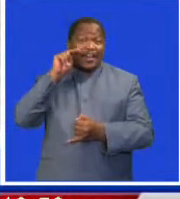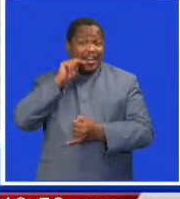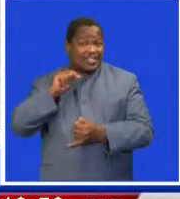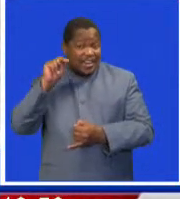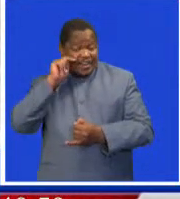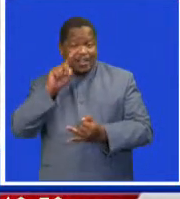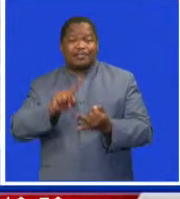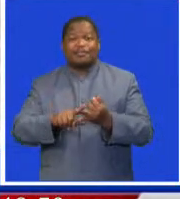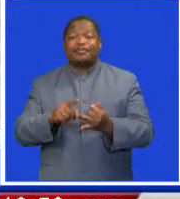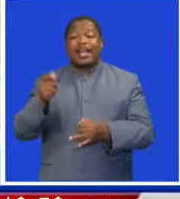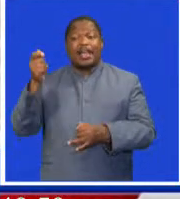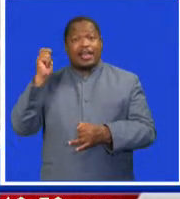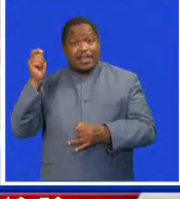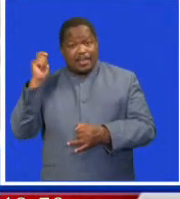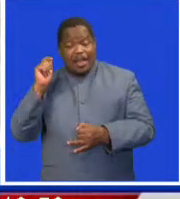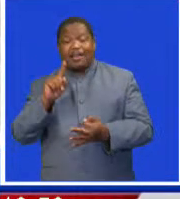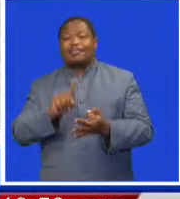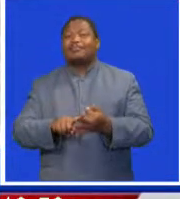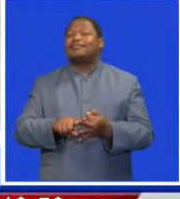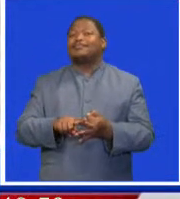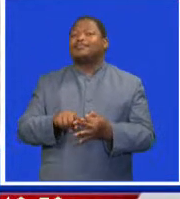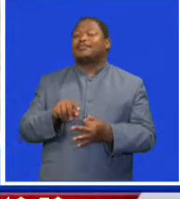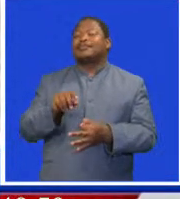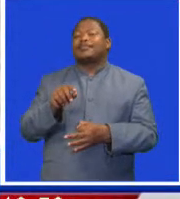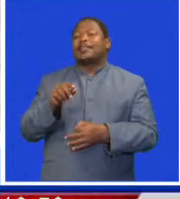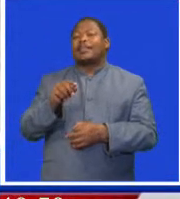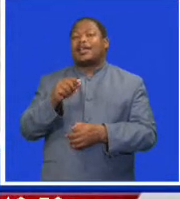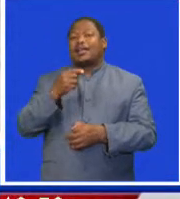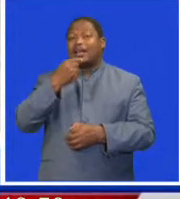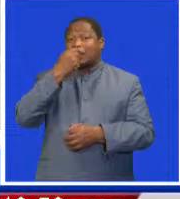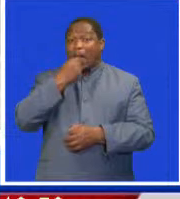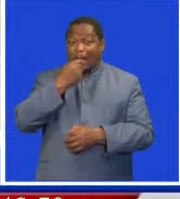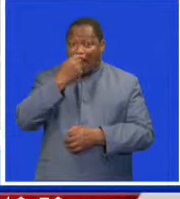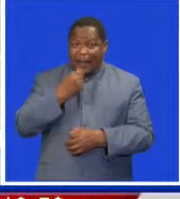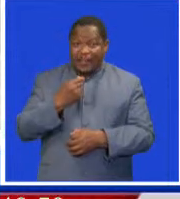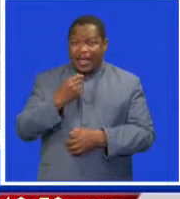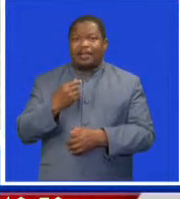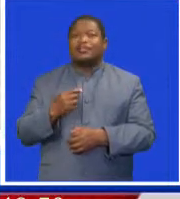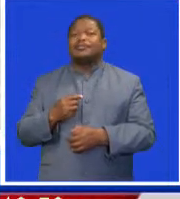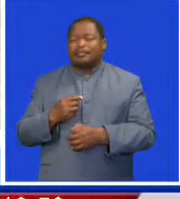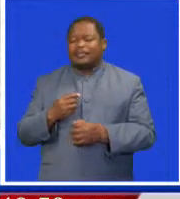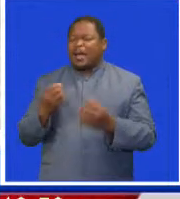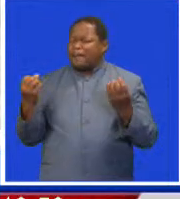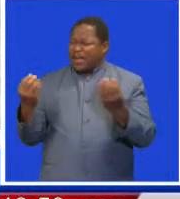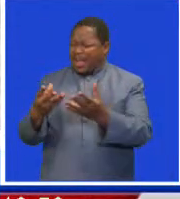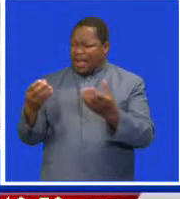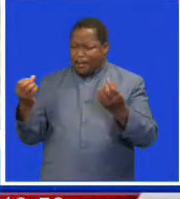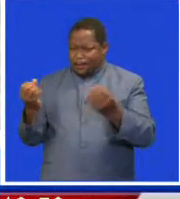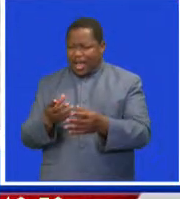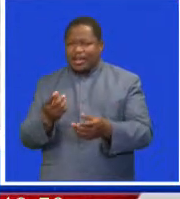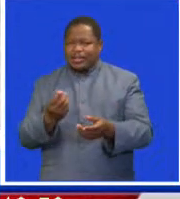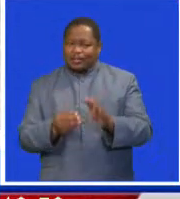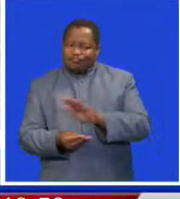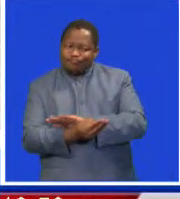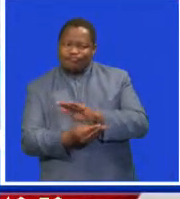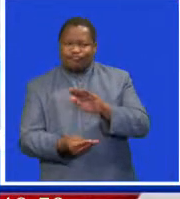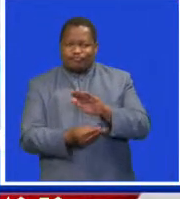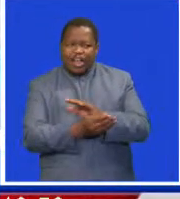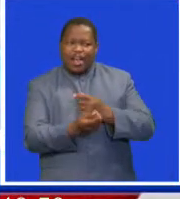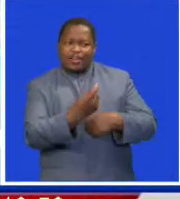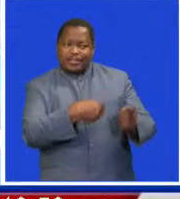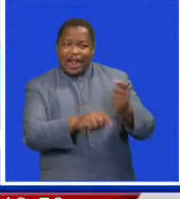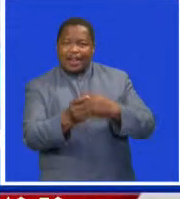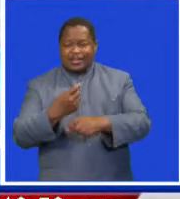kazi nemave langashiya kwetilwandle athanga khona titsakamiva ngalokungekho emthethweni. Kuthiwa sigaba lesingaba tinyanga letintsathu